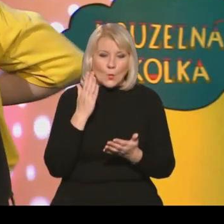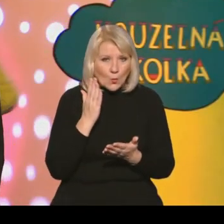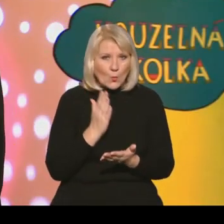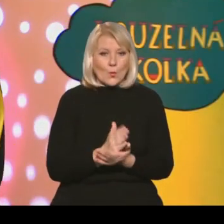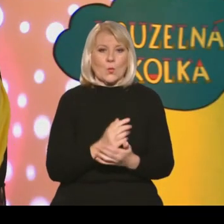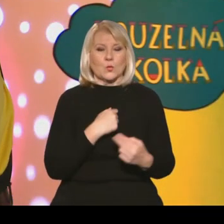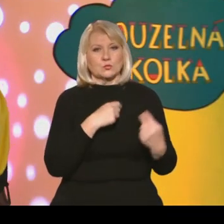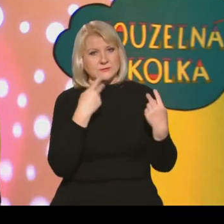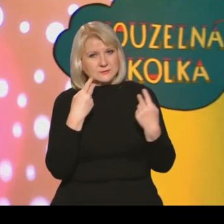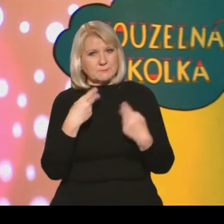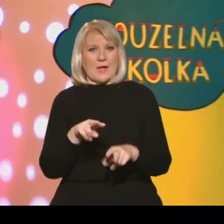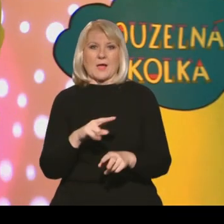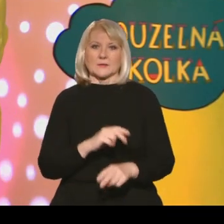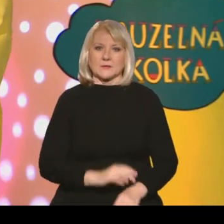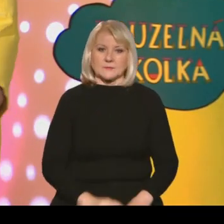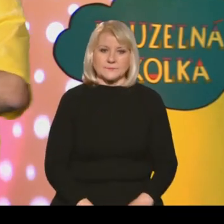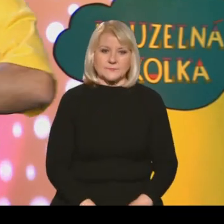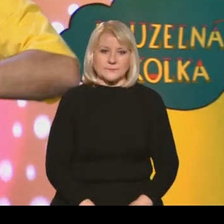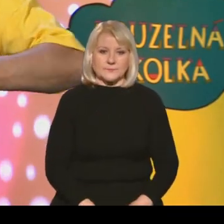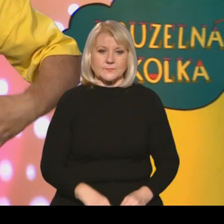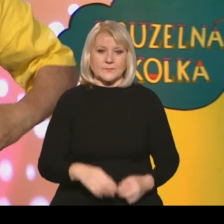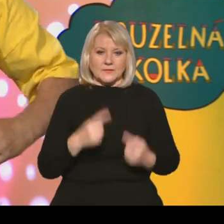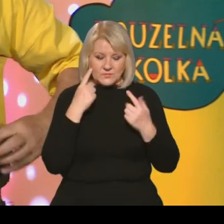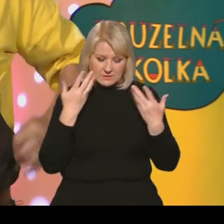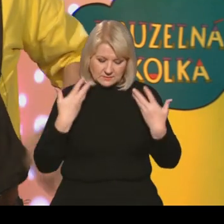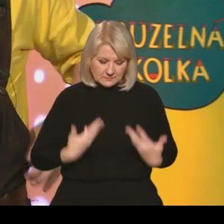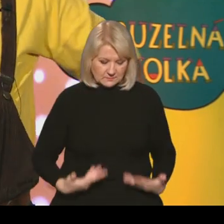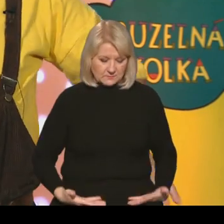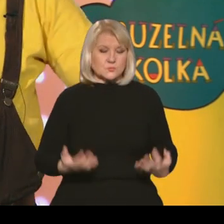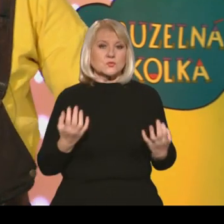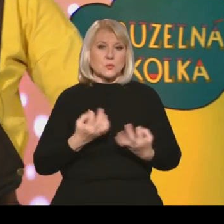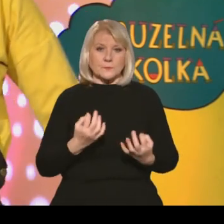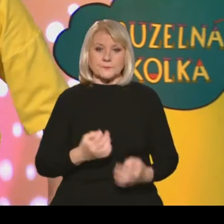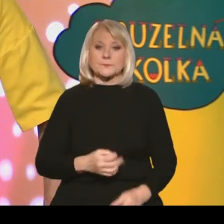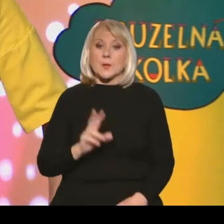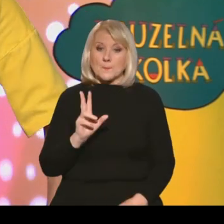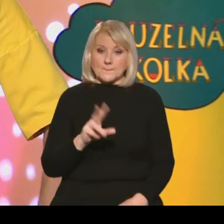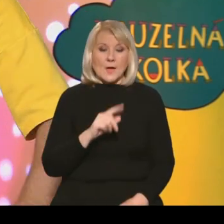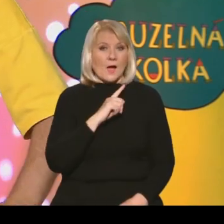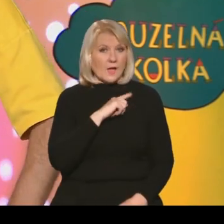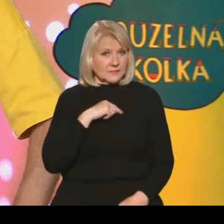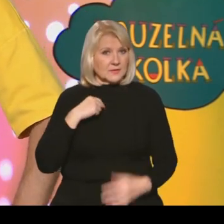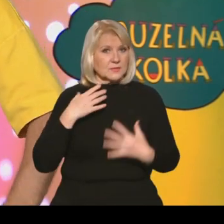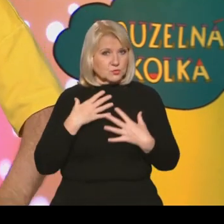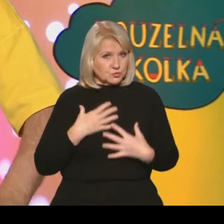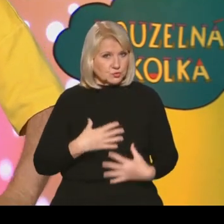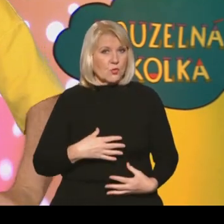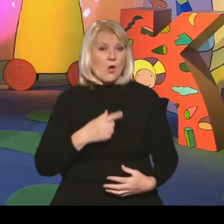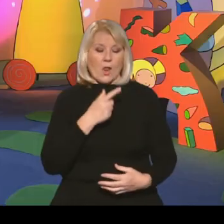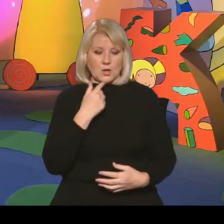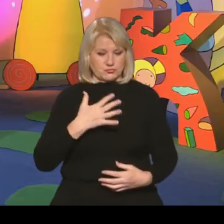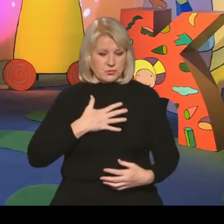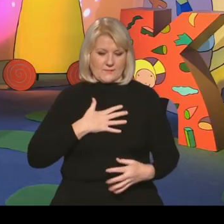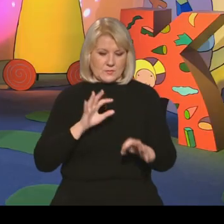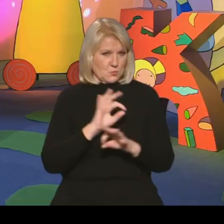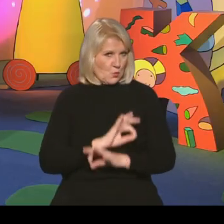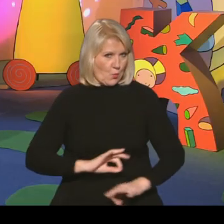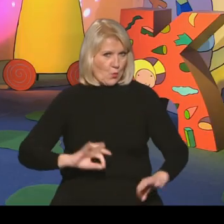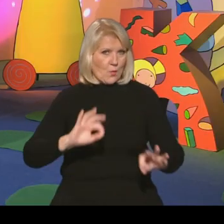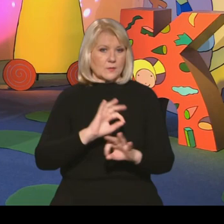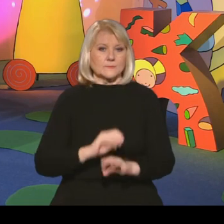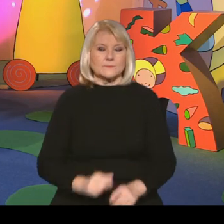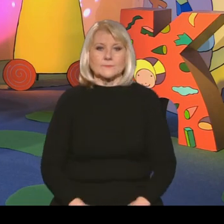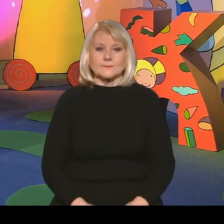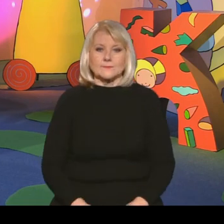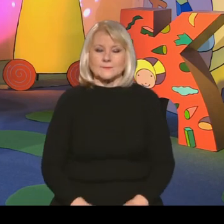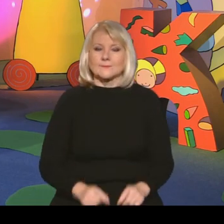faninko, zpátky. Aha. Co vidíte? Že máš tričko bez červeného fleku. Protože